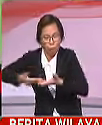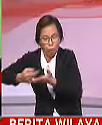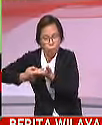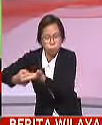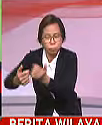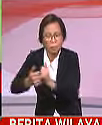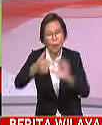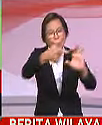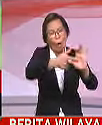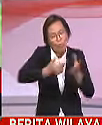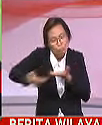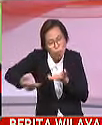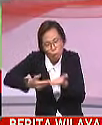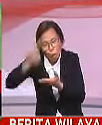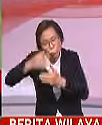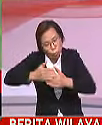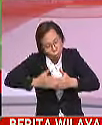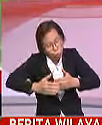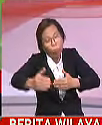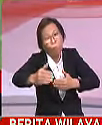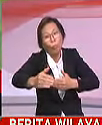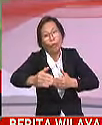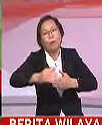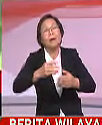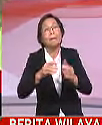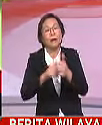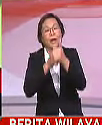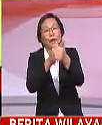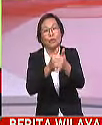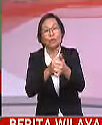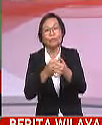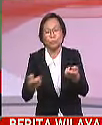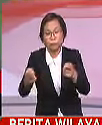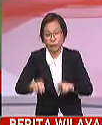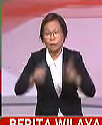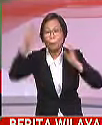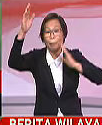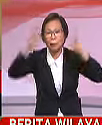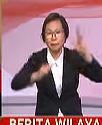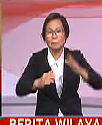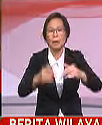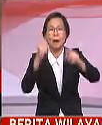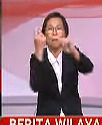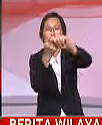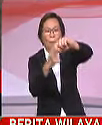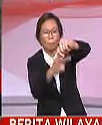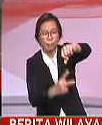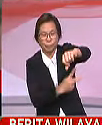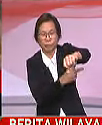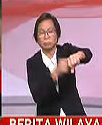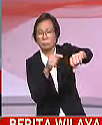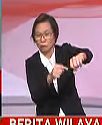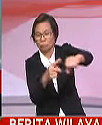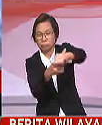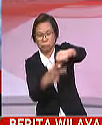dengan Petronas untuk langkah seterusnya sejajar dengan perjanjian Malaysia. Mengenai pembinaan Jabatan Batang Lupa, beliau berkata ia